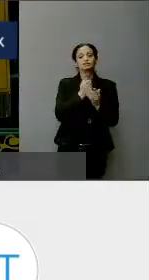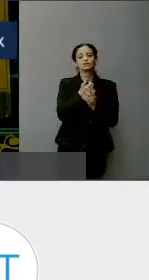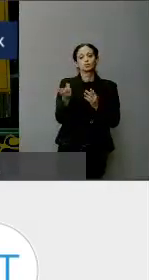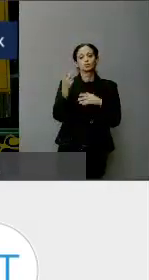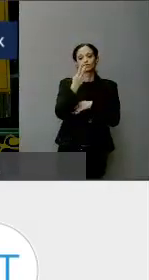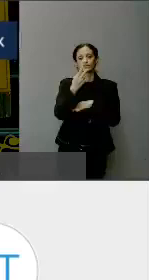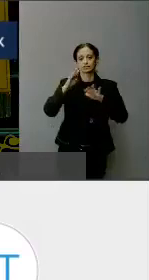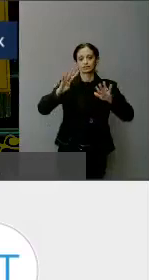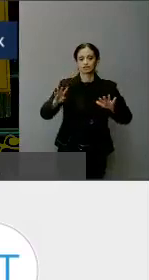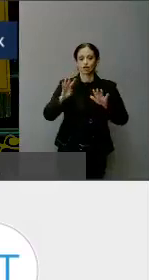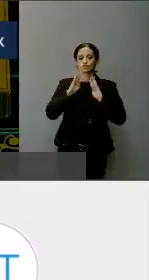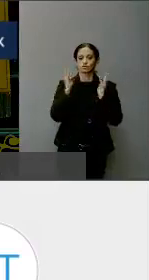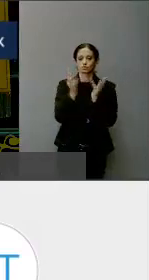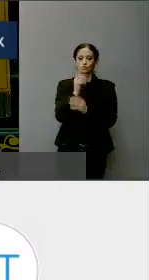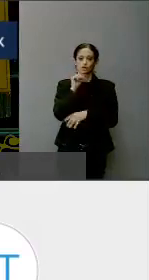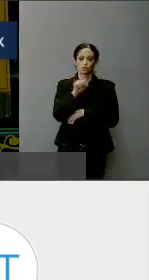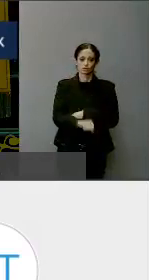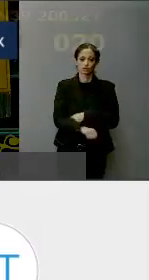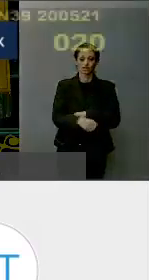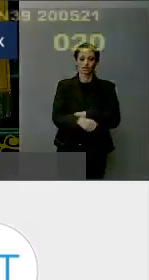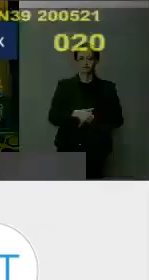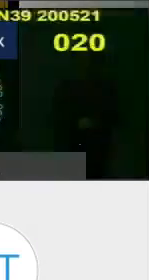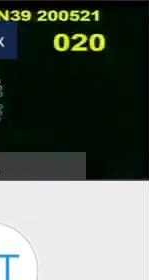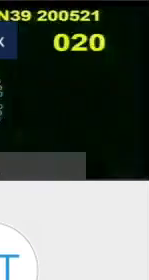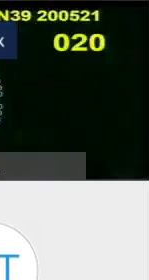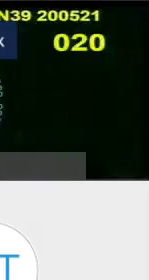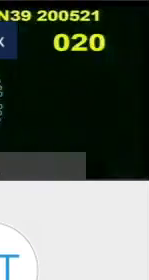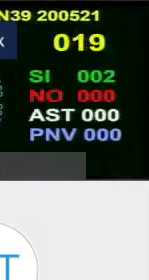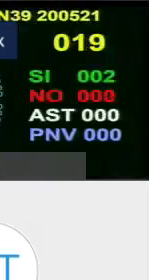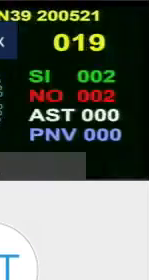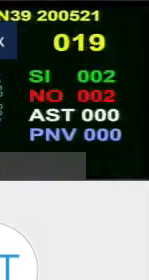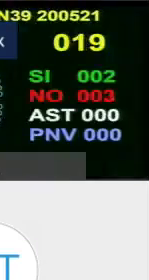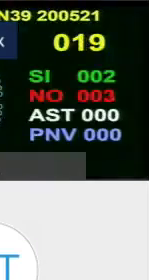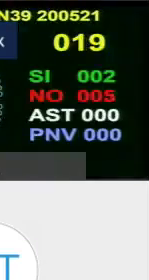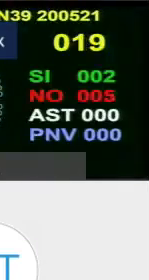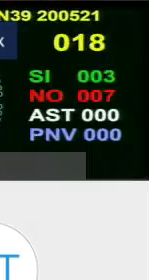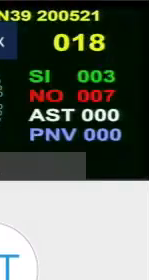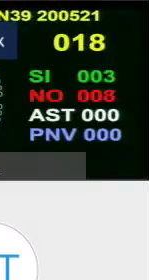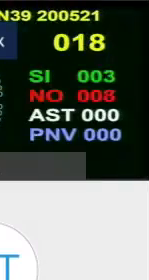parere della giunta è contrario si vota